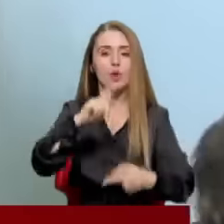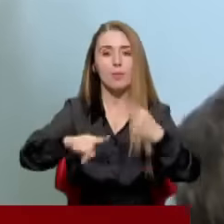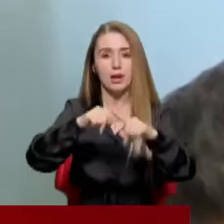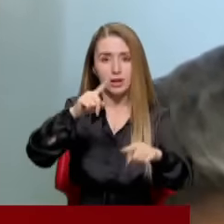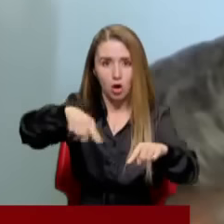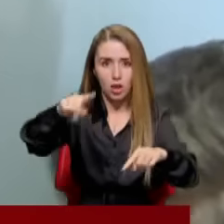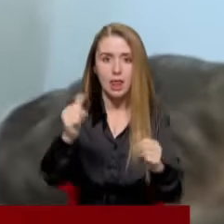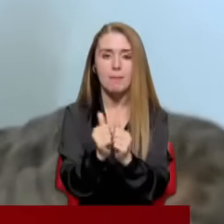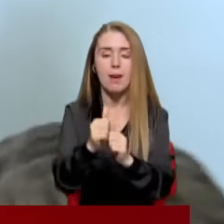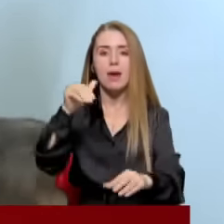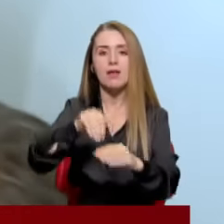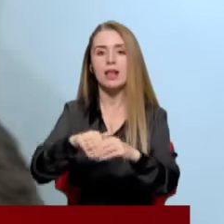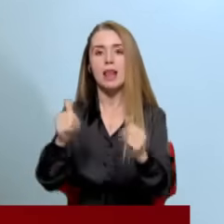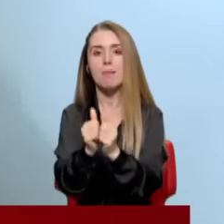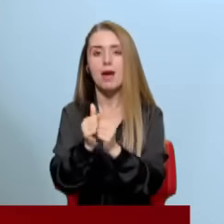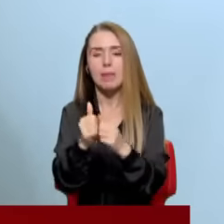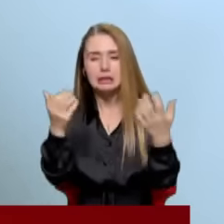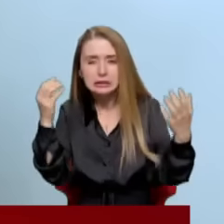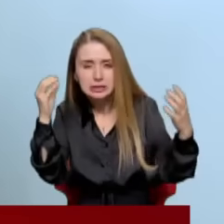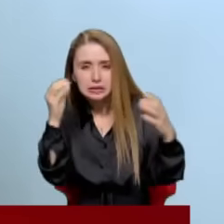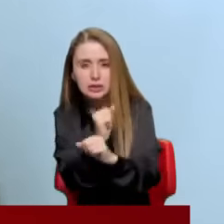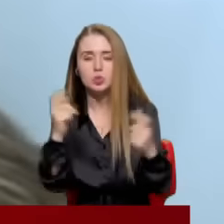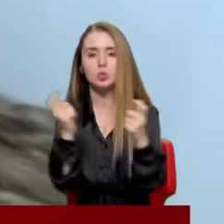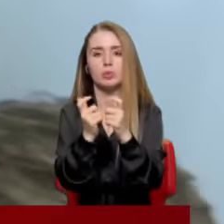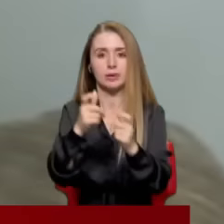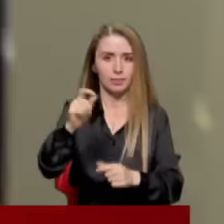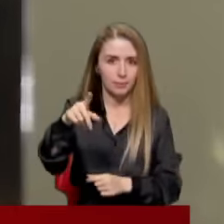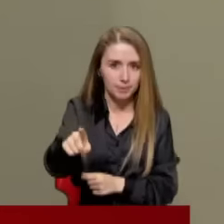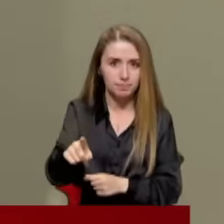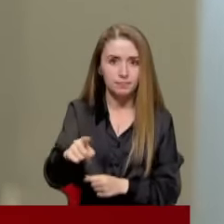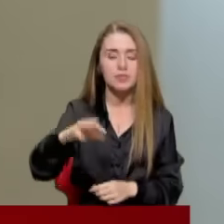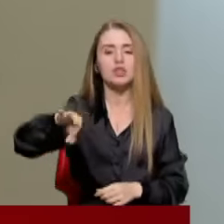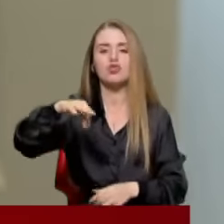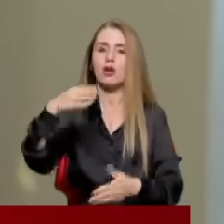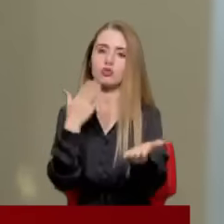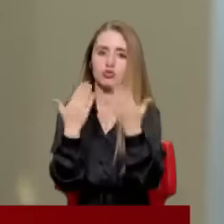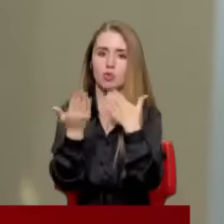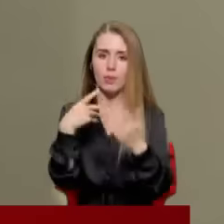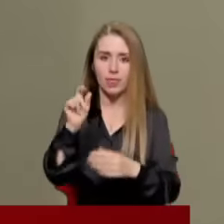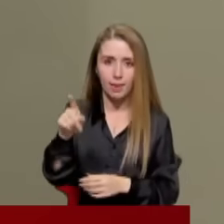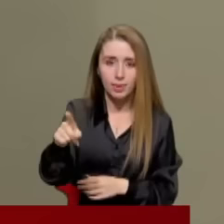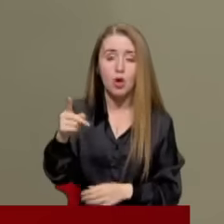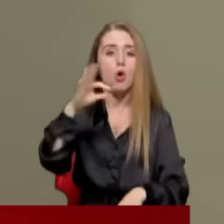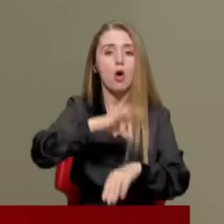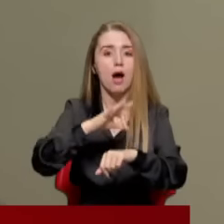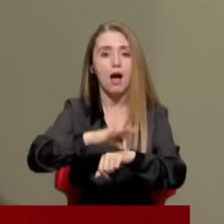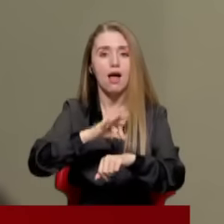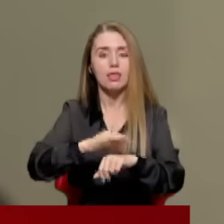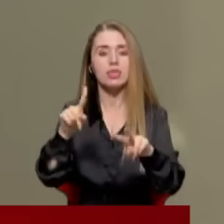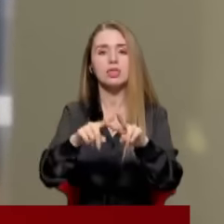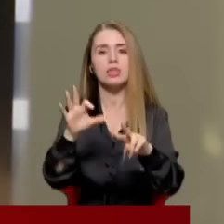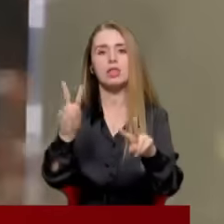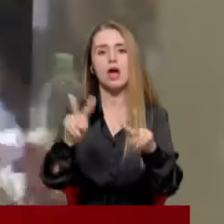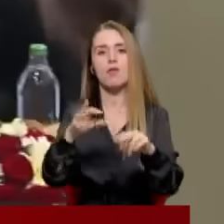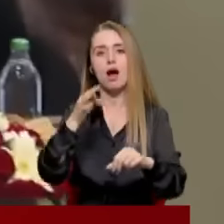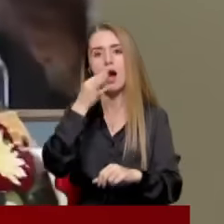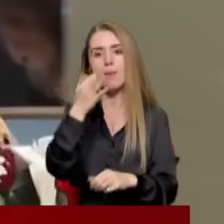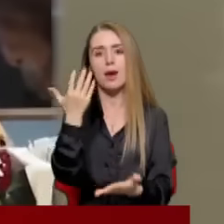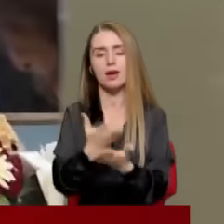partililerle milletvekilleriyle kapalı kapılar arkasında toplantı yaptı. Çay içip sohbet etti. O anları Nav Haber